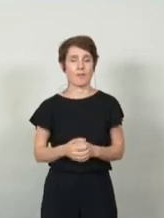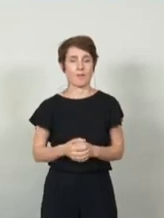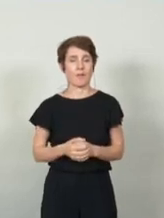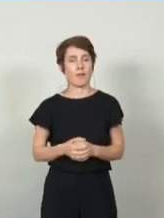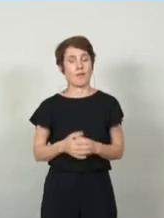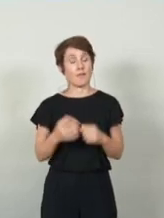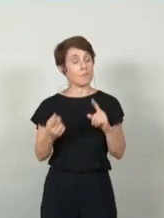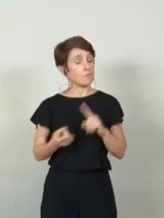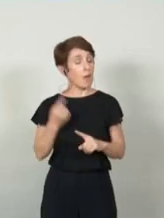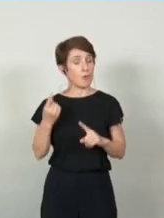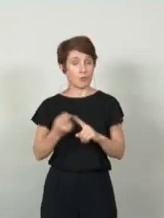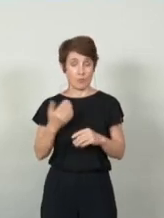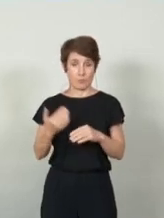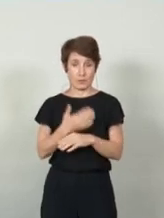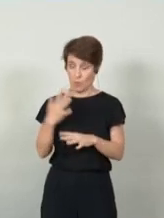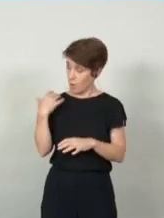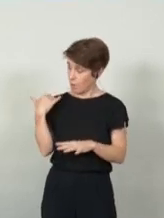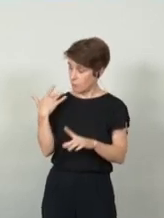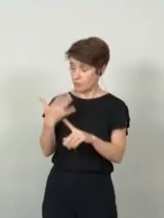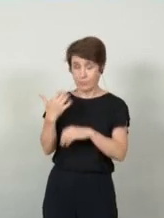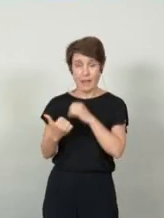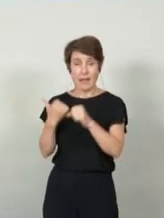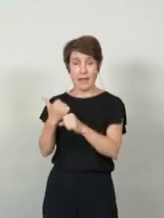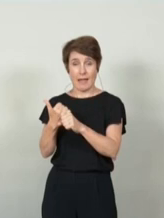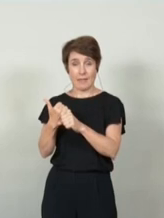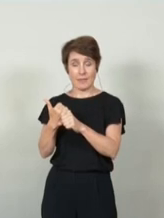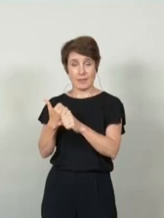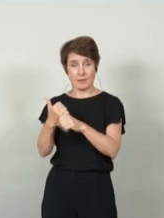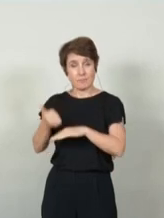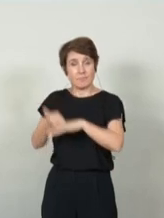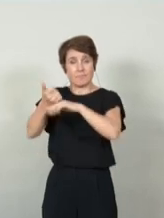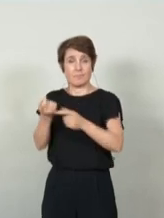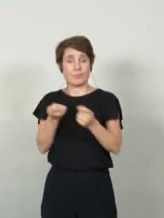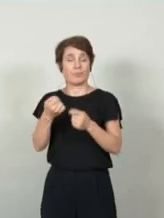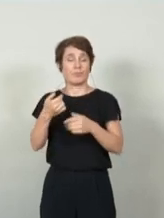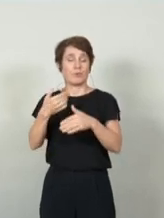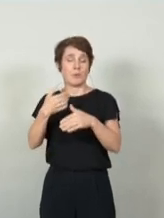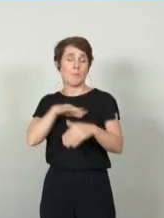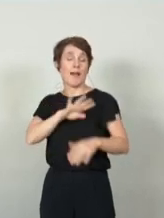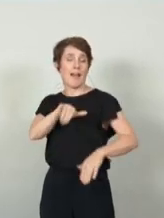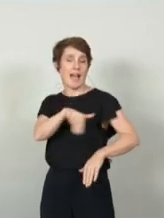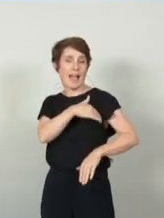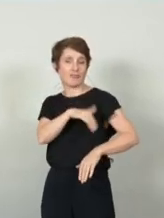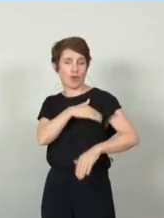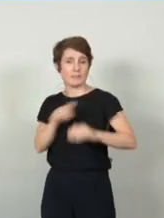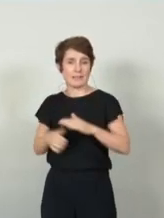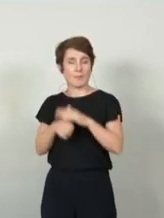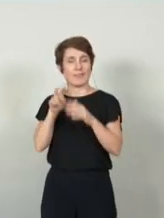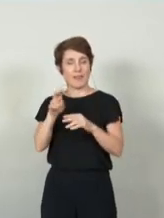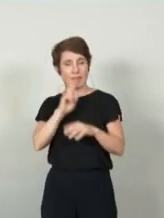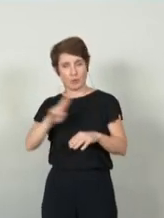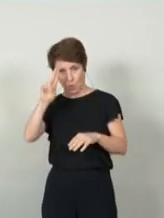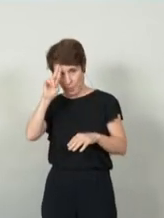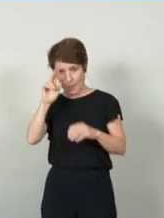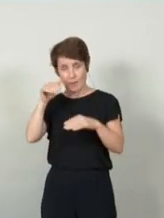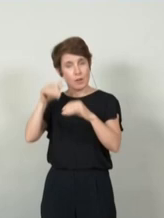que l'année s'est créée et animée autour de l'agence capital verte européenne autour d'un groupement d'intérêt public et d'une équipe